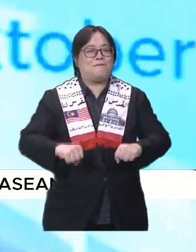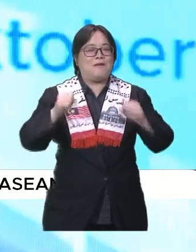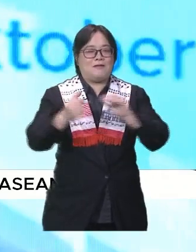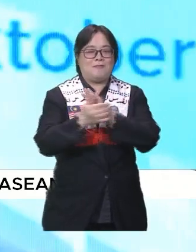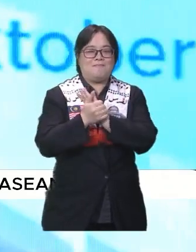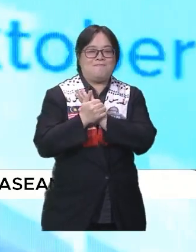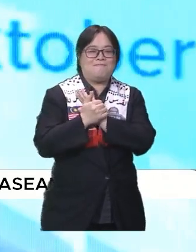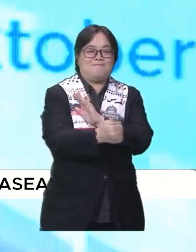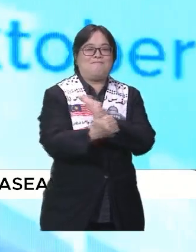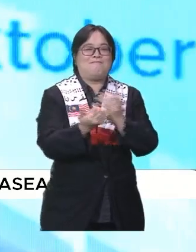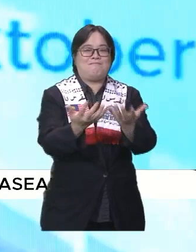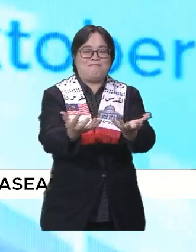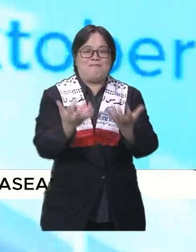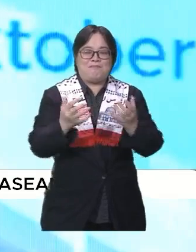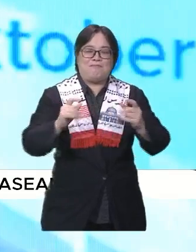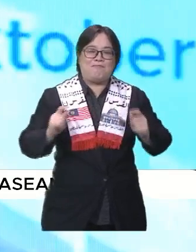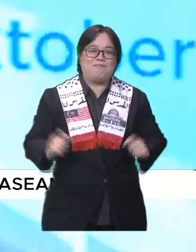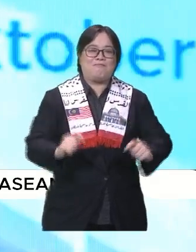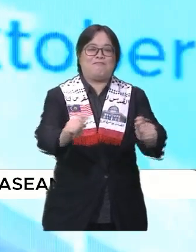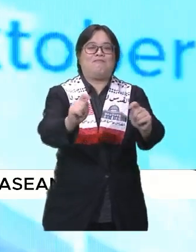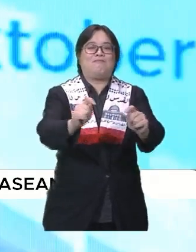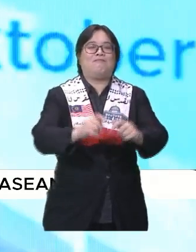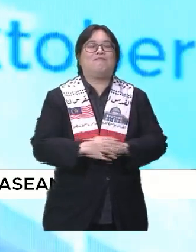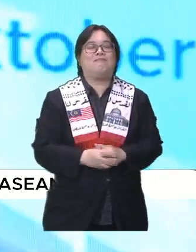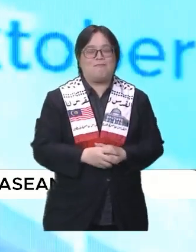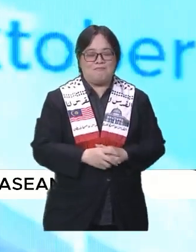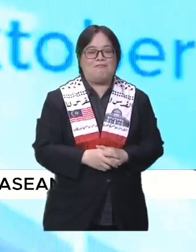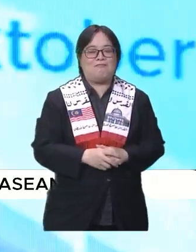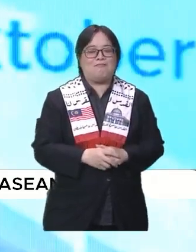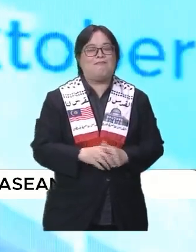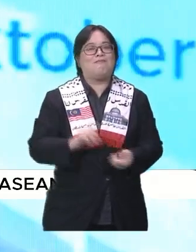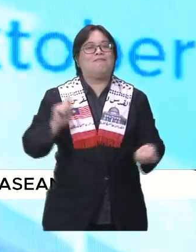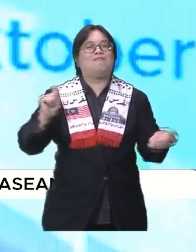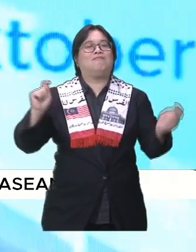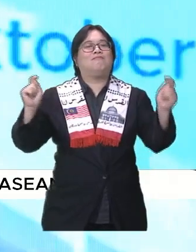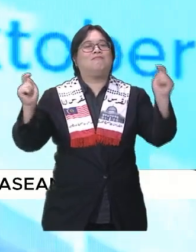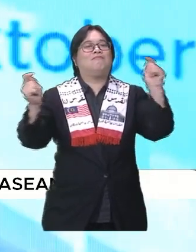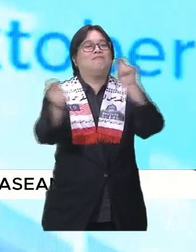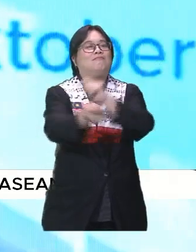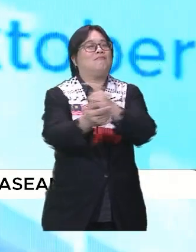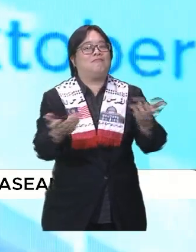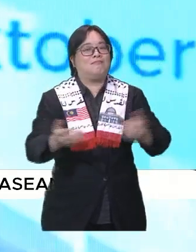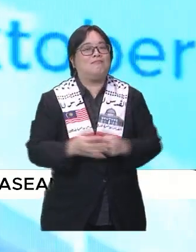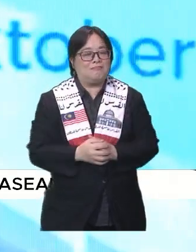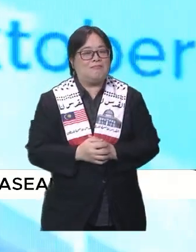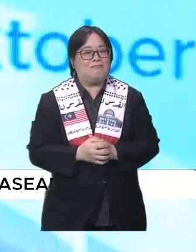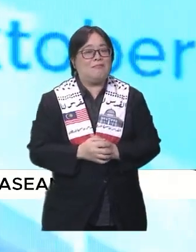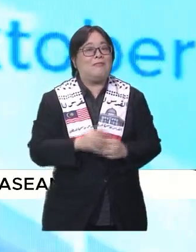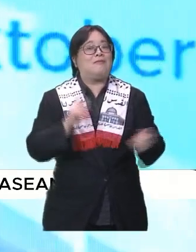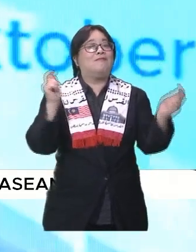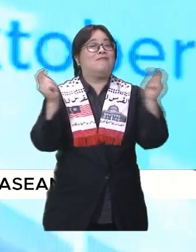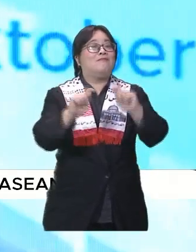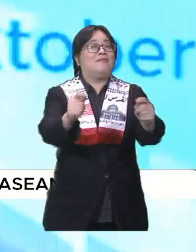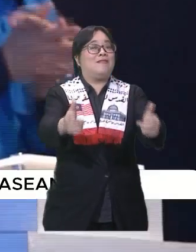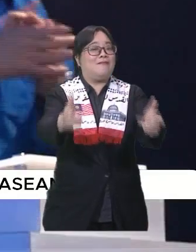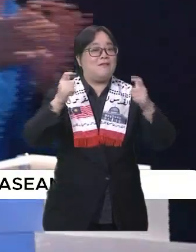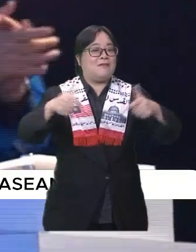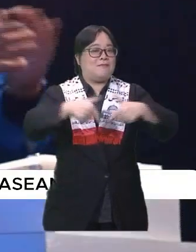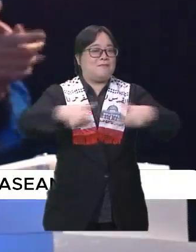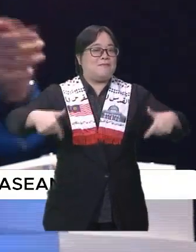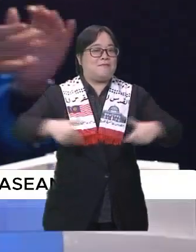kecekalan untuk bertindak merubah bertindak dengan segera dan dengan